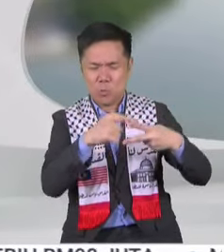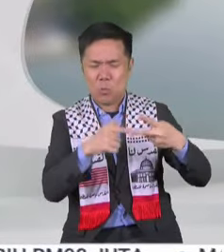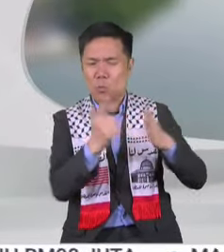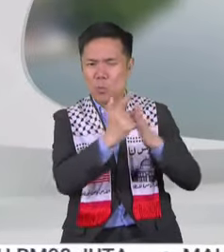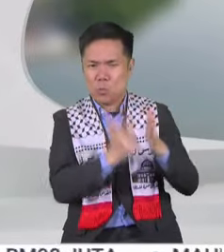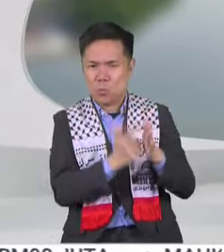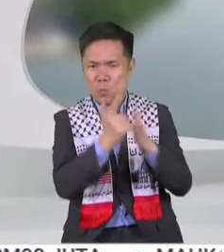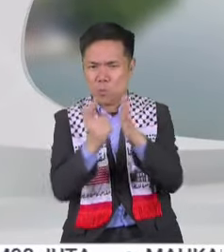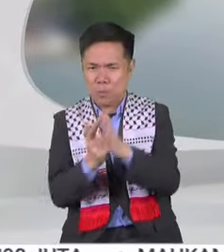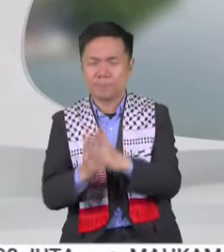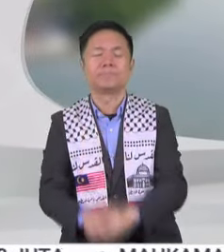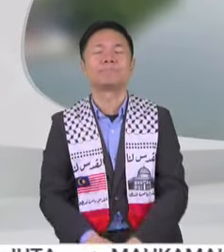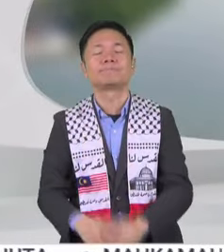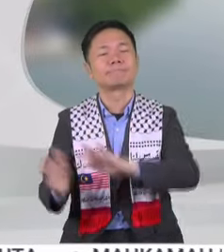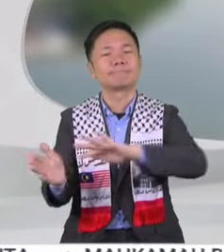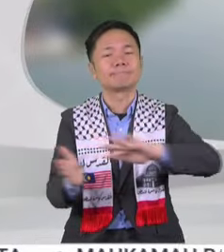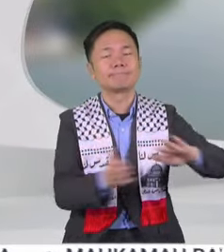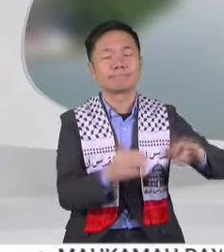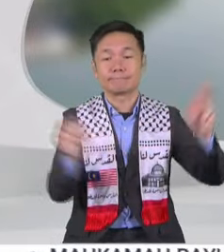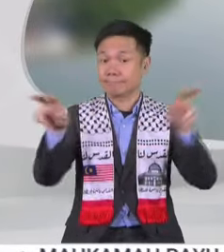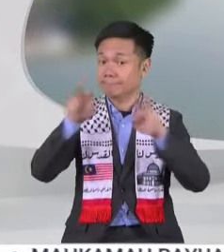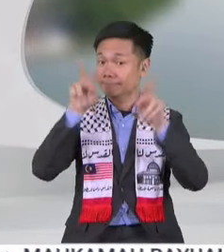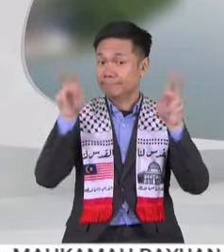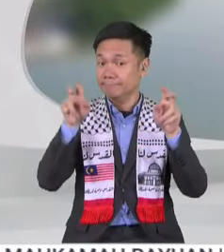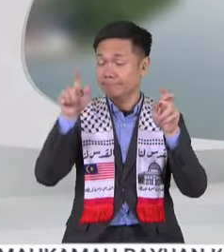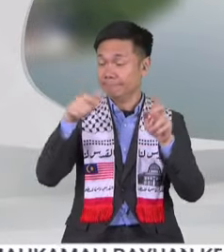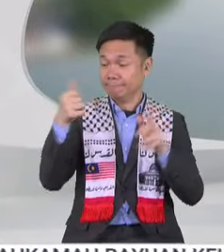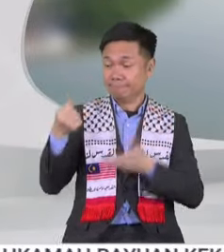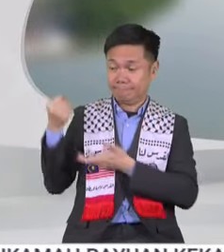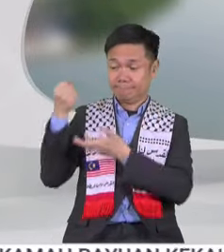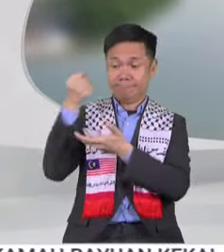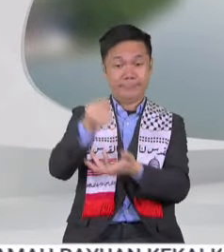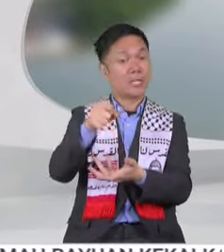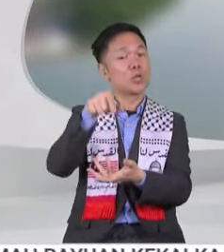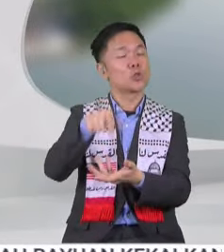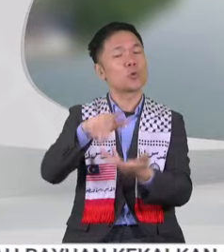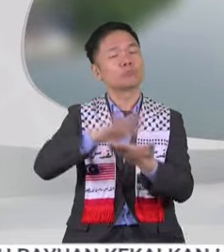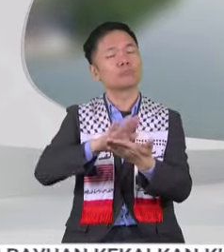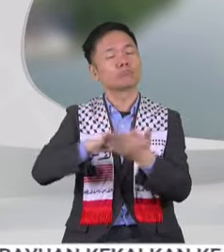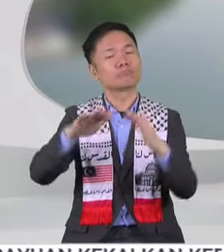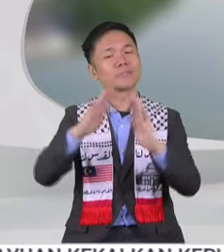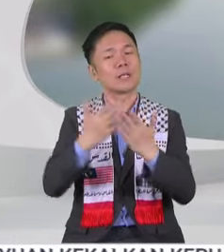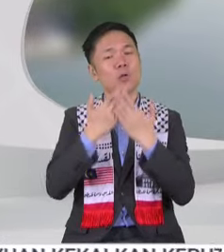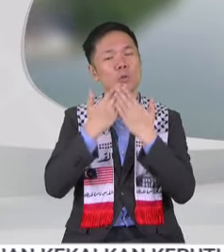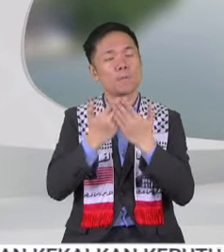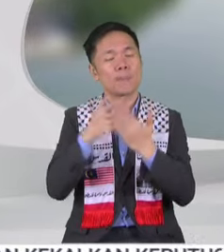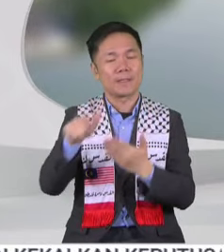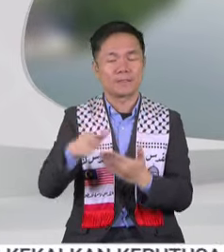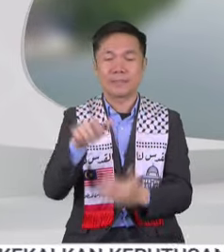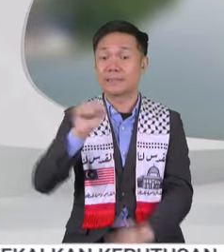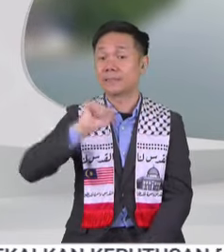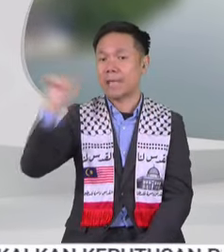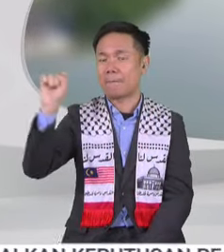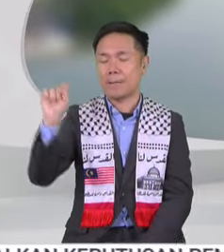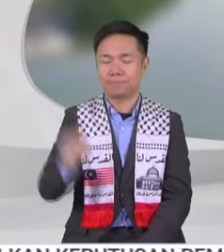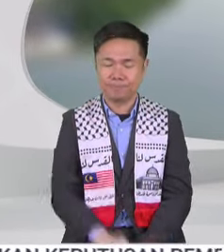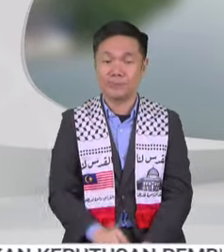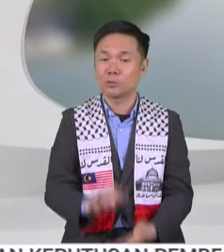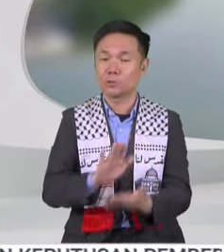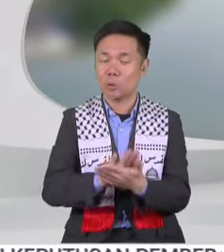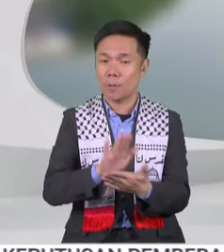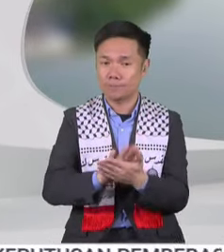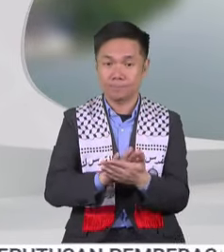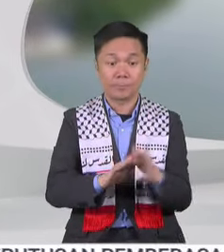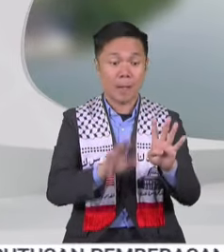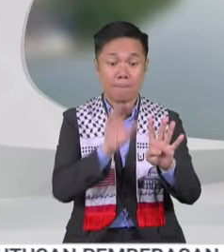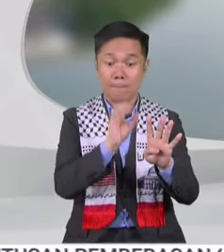Kementerian Pendidikan memperuntukkan lebih RM67 juta bantuan awal persekolahan kepada Jabatan Pendidikan Negeri Sabah. Bantuan itu diagihkan